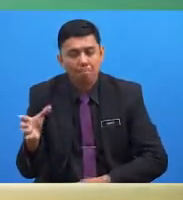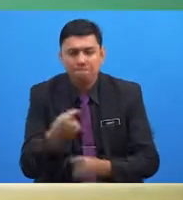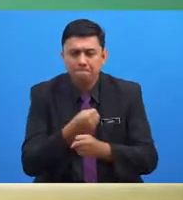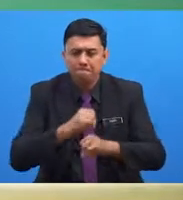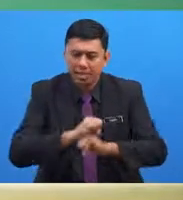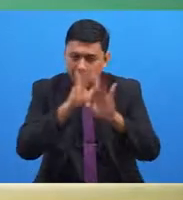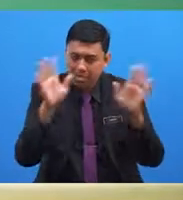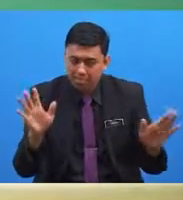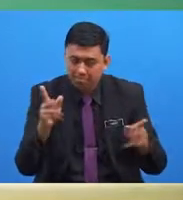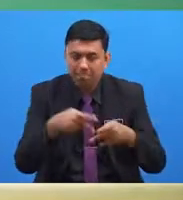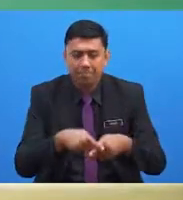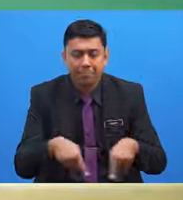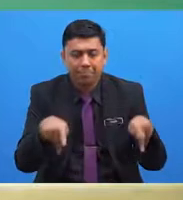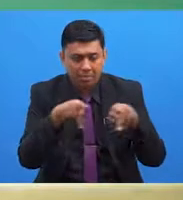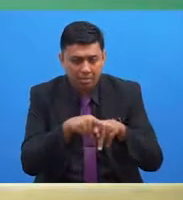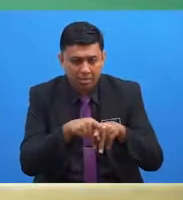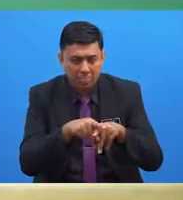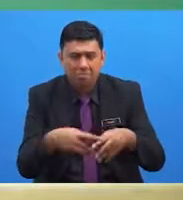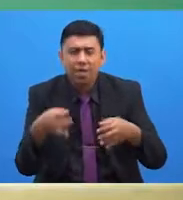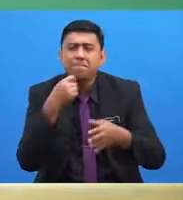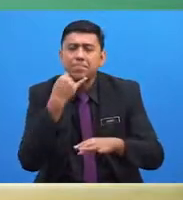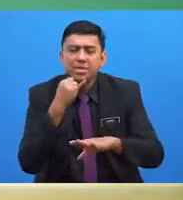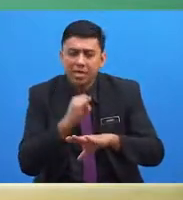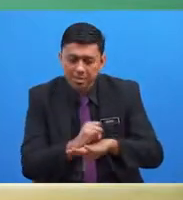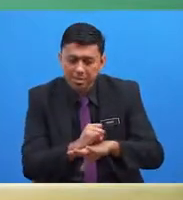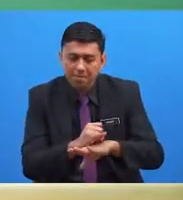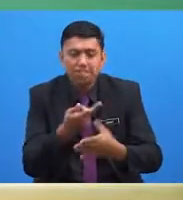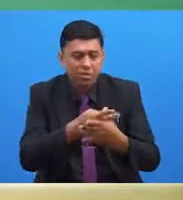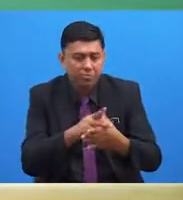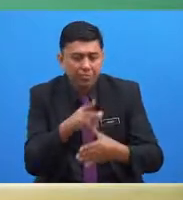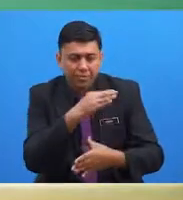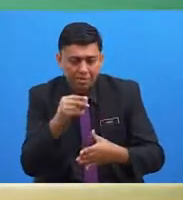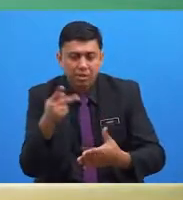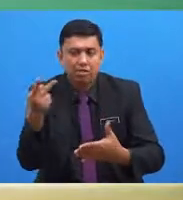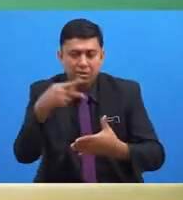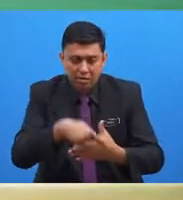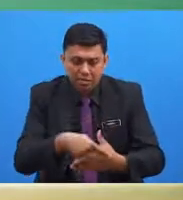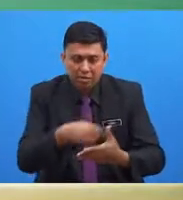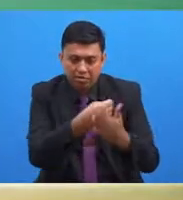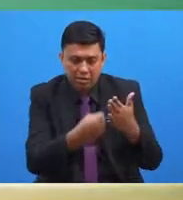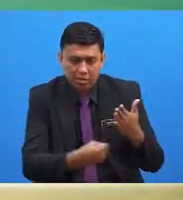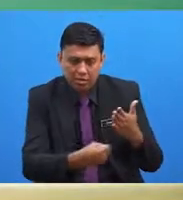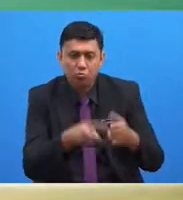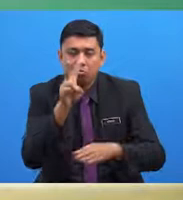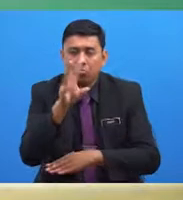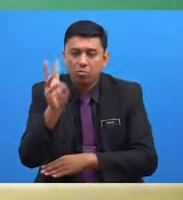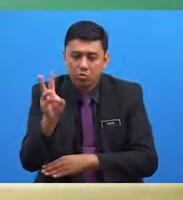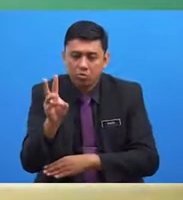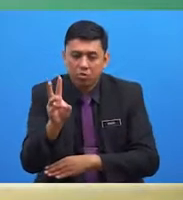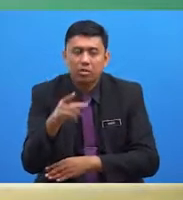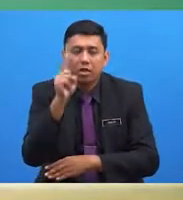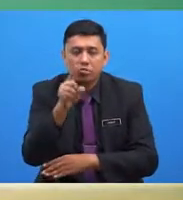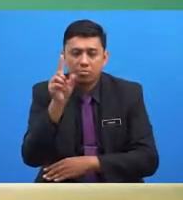menjelaskan kepentingan memeterai ikatan perkongsian dan kandungan Seksyen 26 Akta Perkongsian